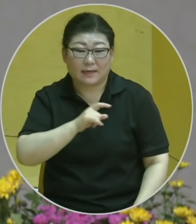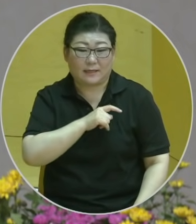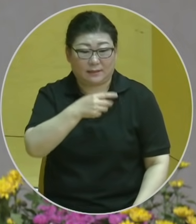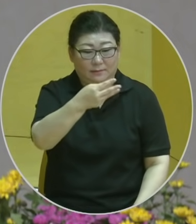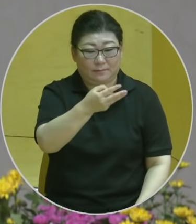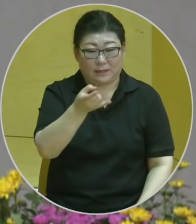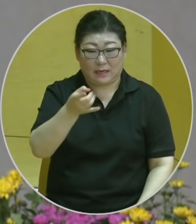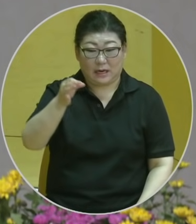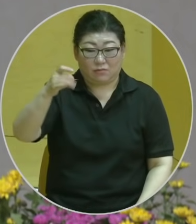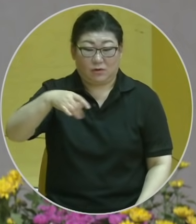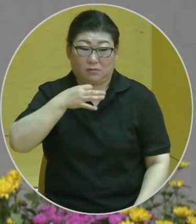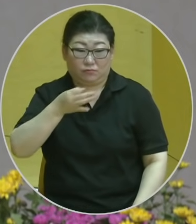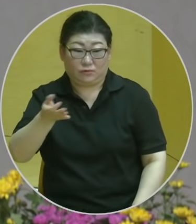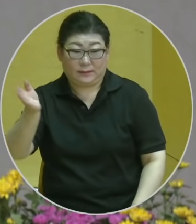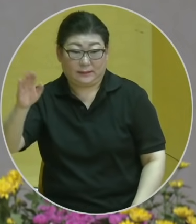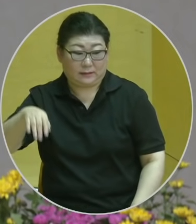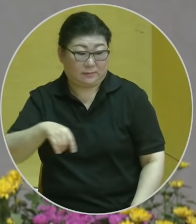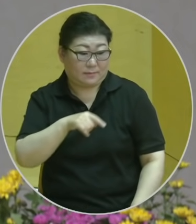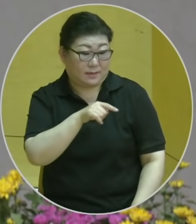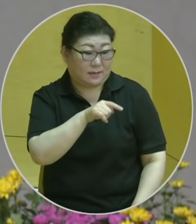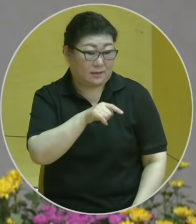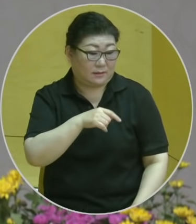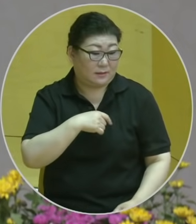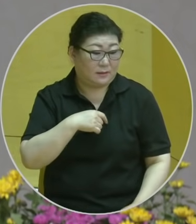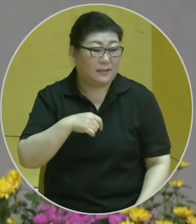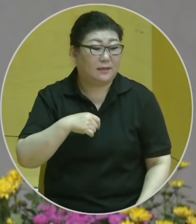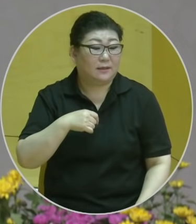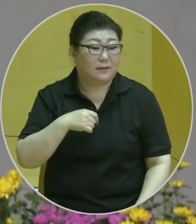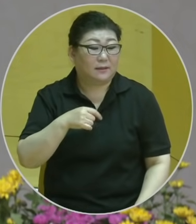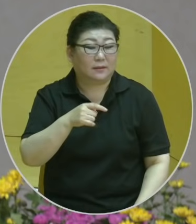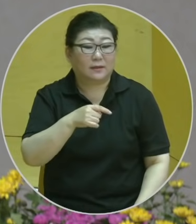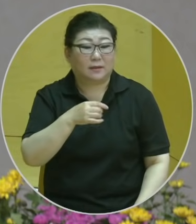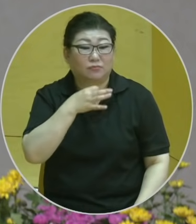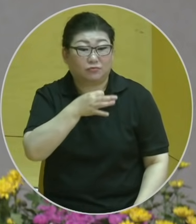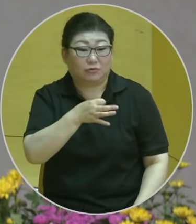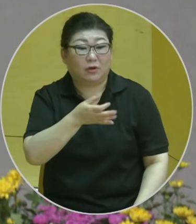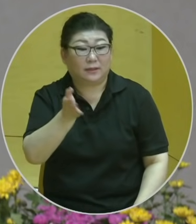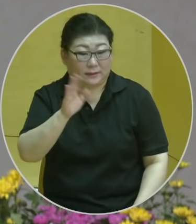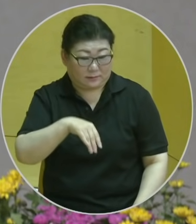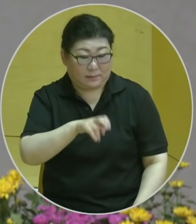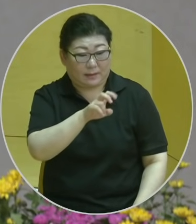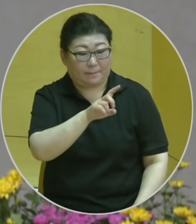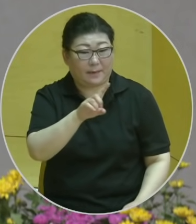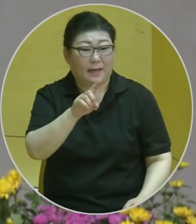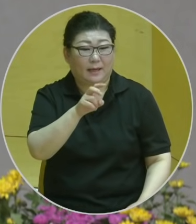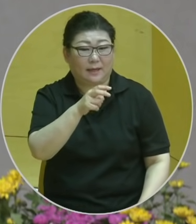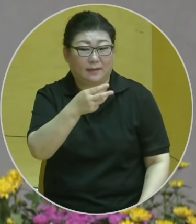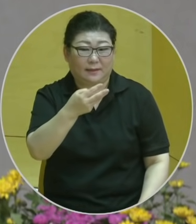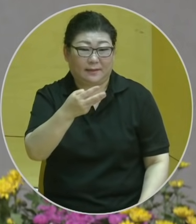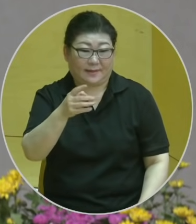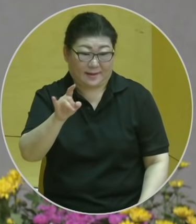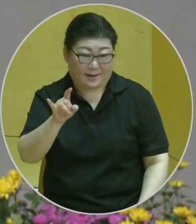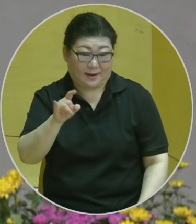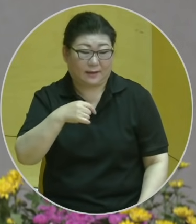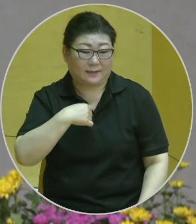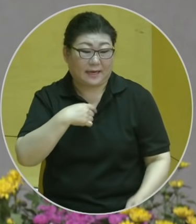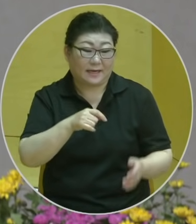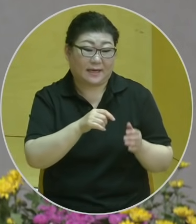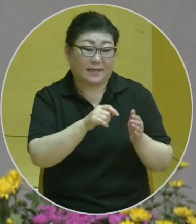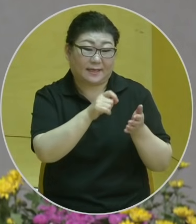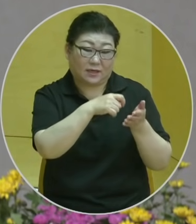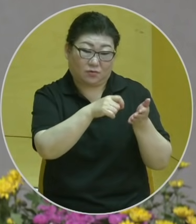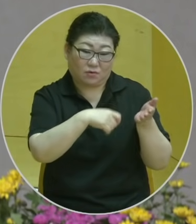기록한 마태복음에서는 자기를 마태라고 그렇게 했습니다. 그 이유는 이 마태라는 이름은 하나님의 선물이라는